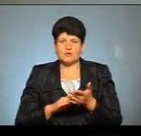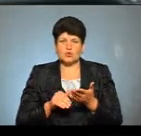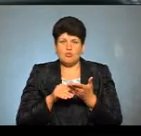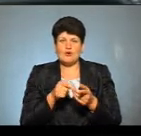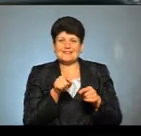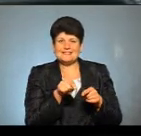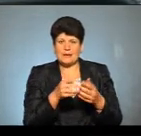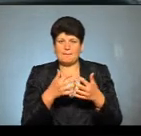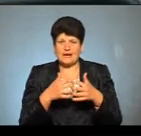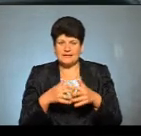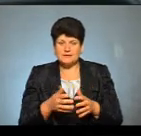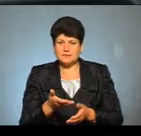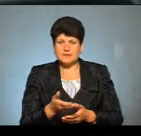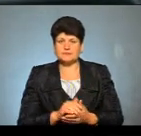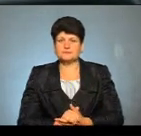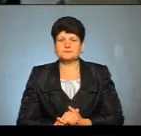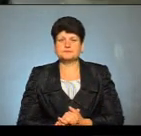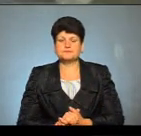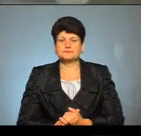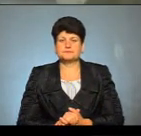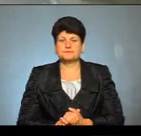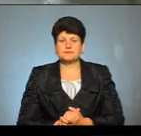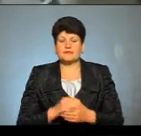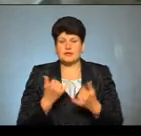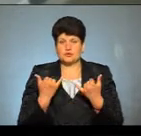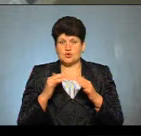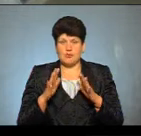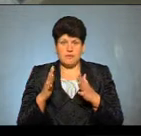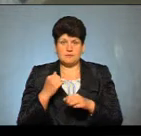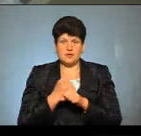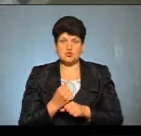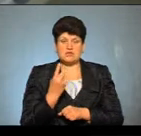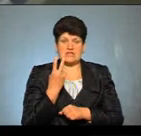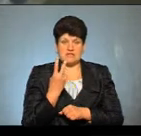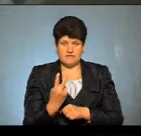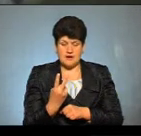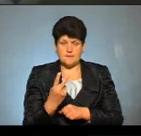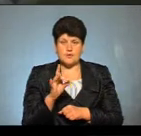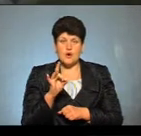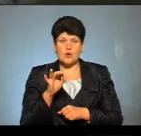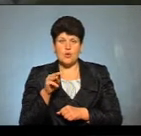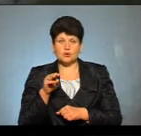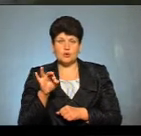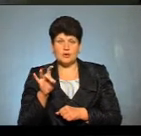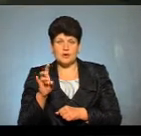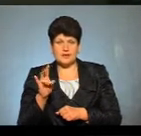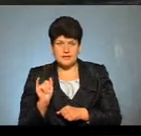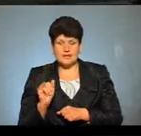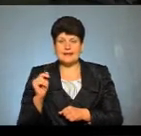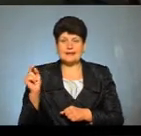приладів. Це амплифікатори. На даний момент працює два роторних амплифікатора і